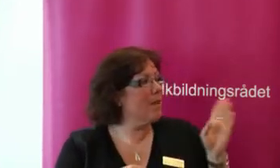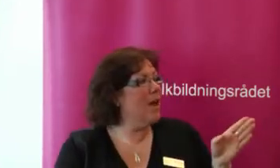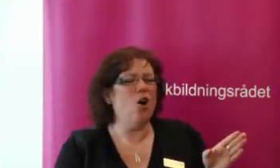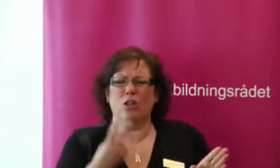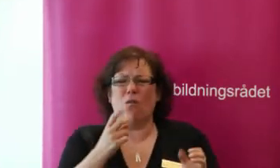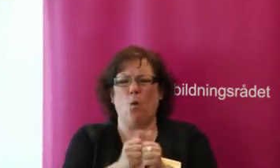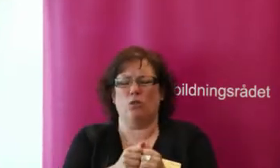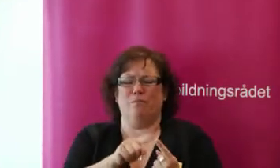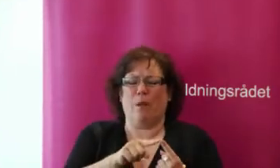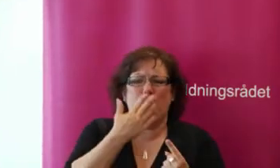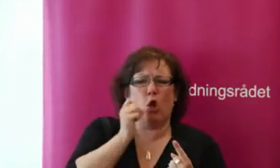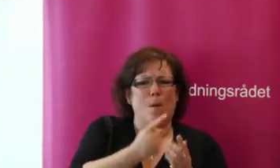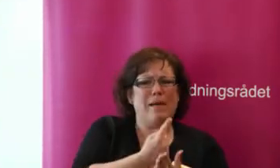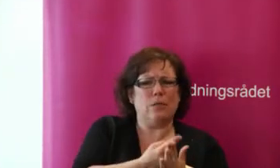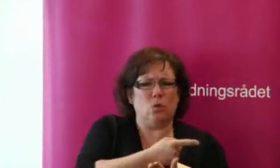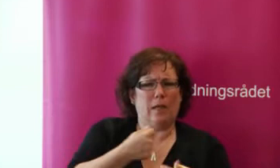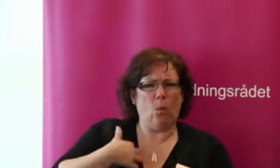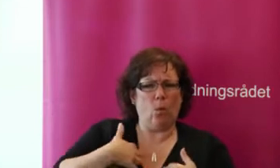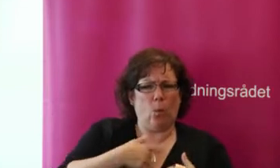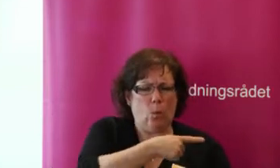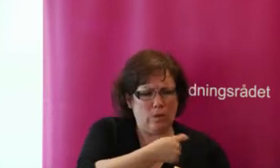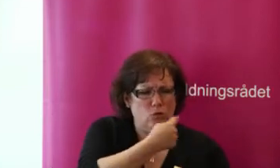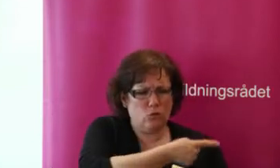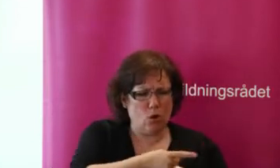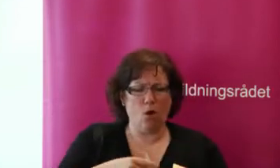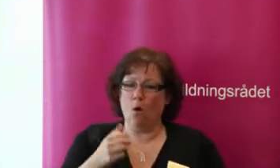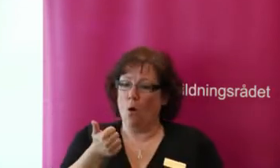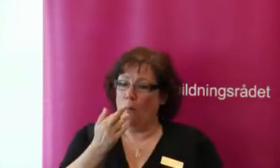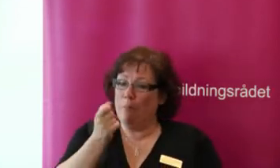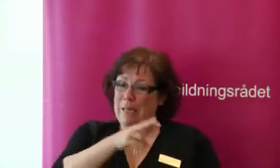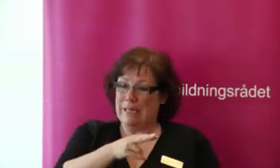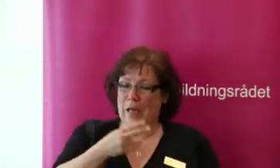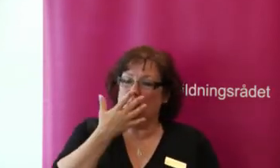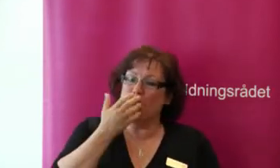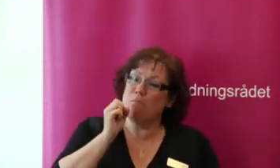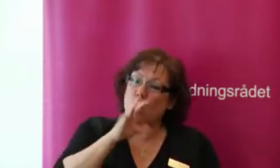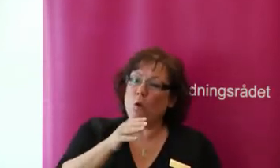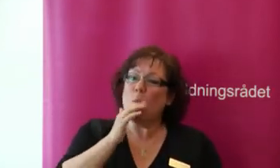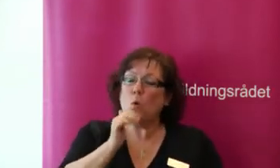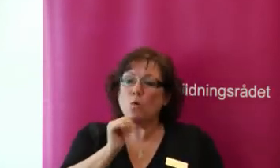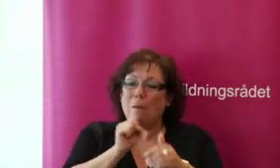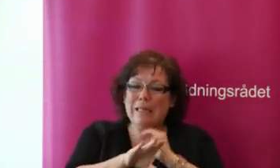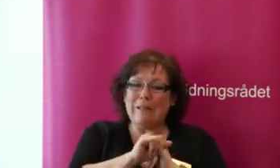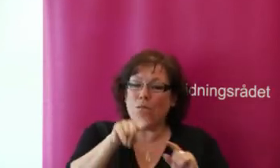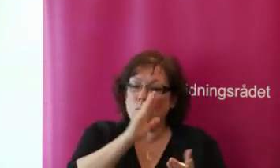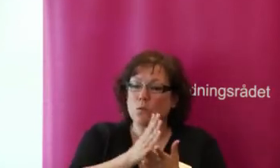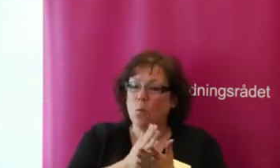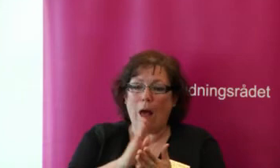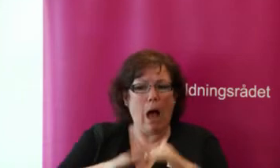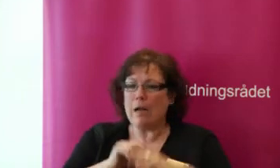det gäller resurserna som du var orolig för. När det gäller det som Britten tar upp med ungdomar in i folkhögskolan så är det ju inte nya